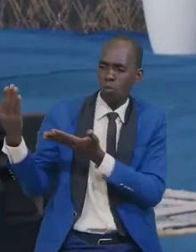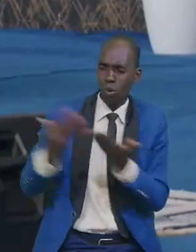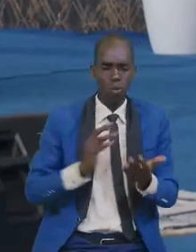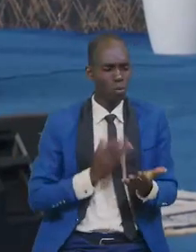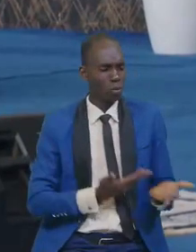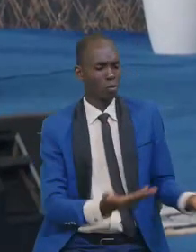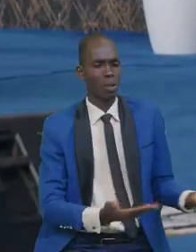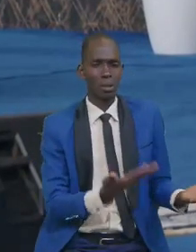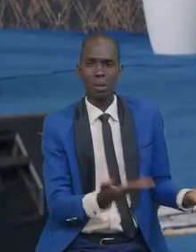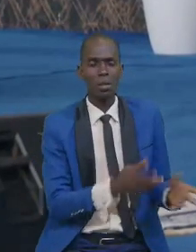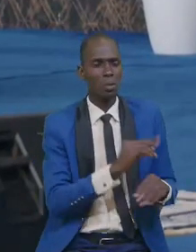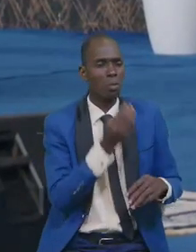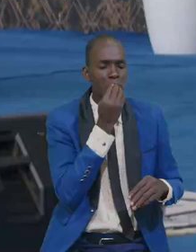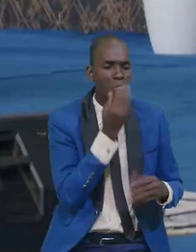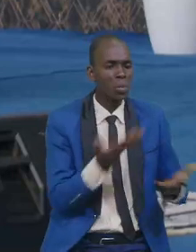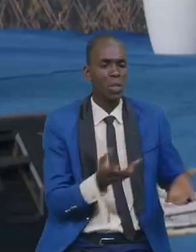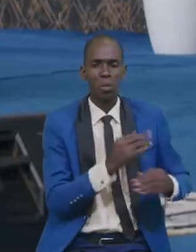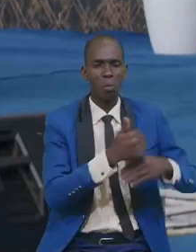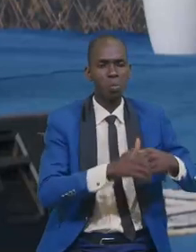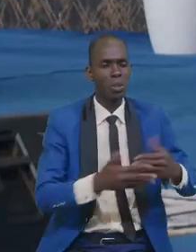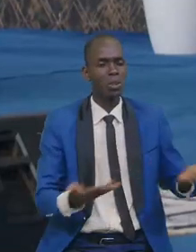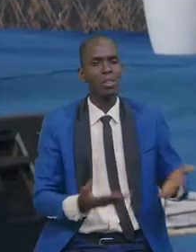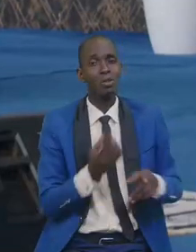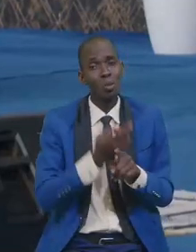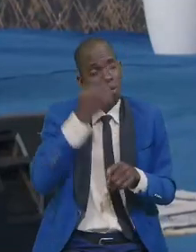Et il y a la manne, le pain du ciel, et il n'y a point d'eau.